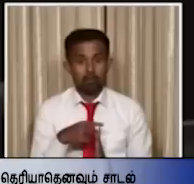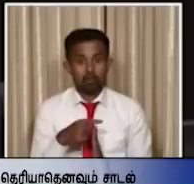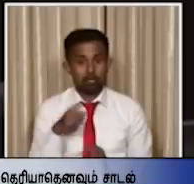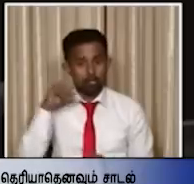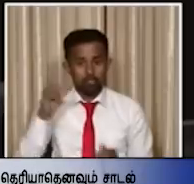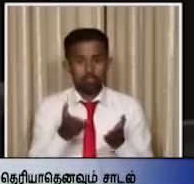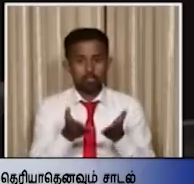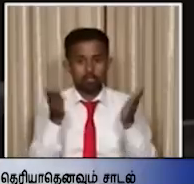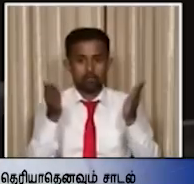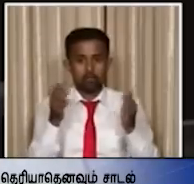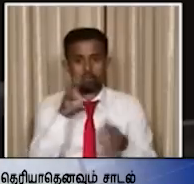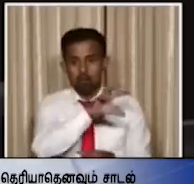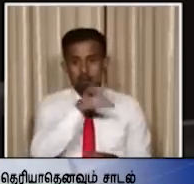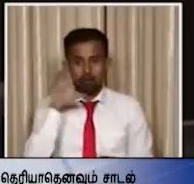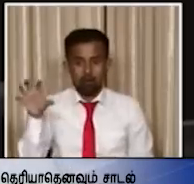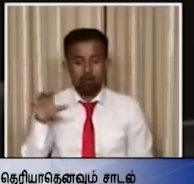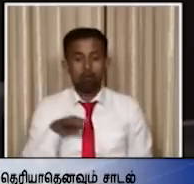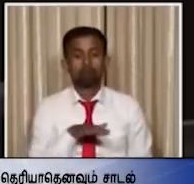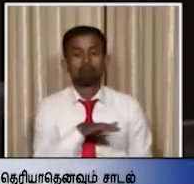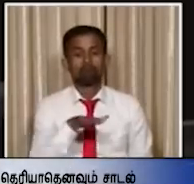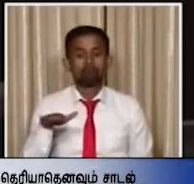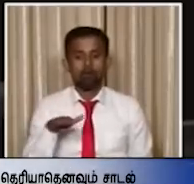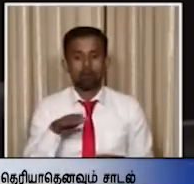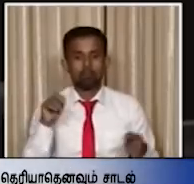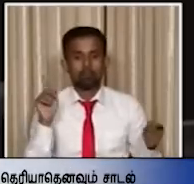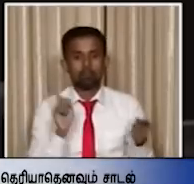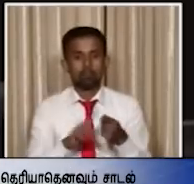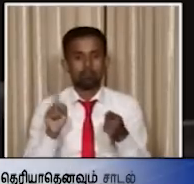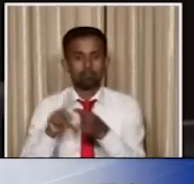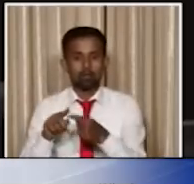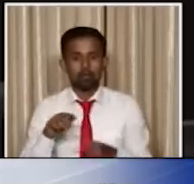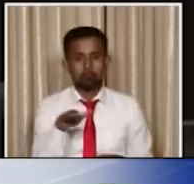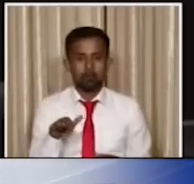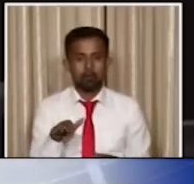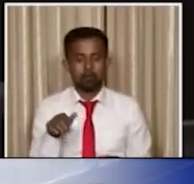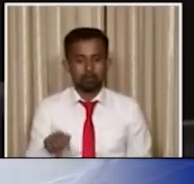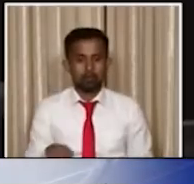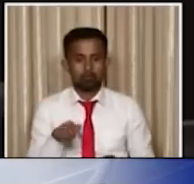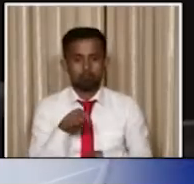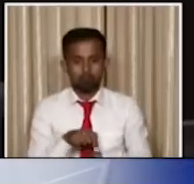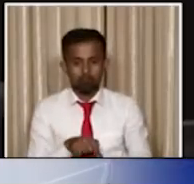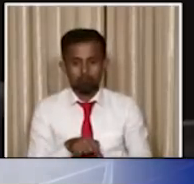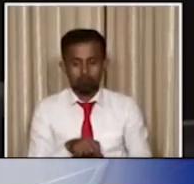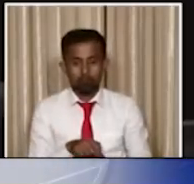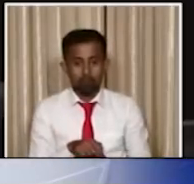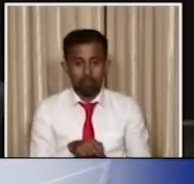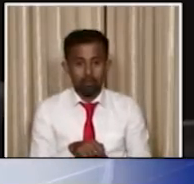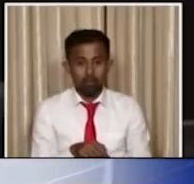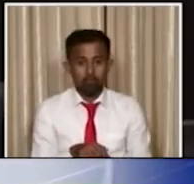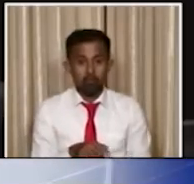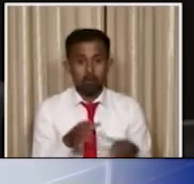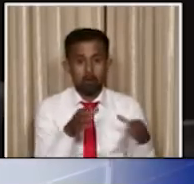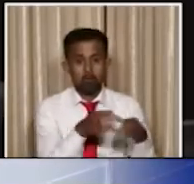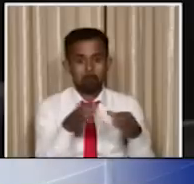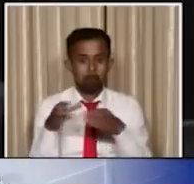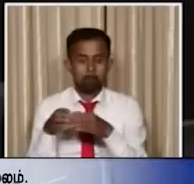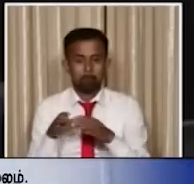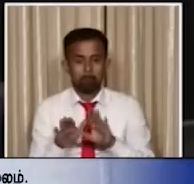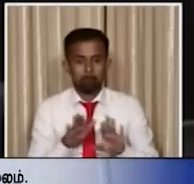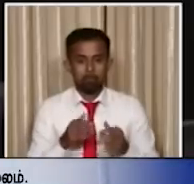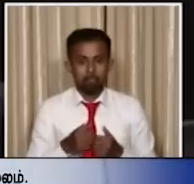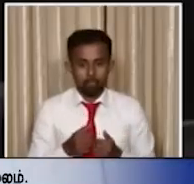நாடுகளுக்கு இடையிலே ஒரு பூகோள ஆதிக்க போட்டி பிராந்திய ஆதிக்க போட்டி நடைபெற்றுக் கொண்டிருக்கின்ற சூழலிலே இந்த தரப்புகள் ஒவ்வொன்றும் ஆட்சியாளர்களை தங்களுடைய